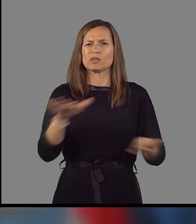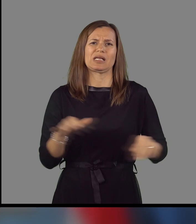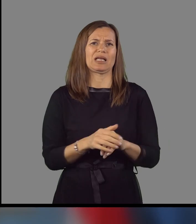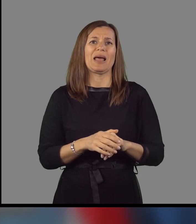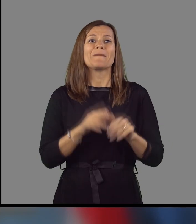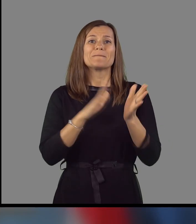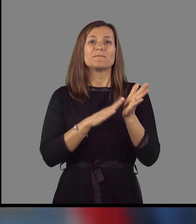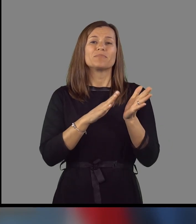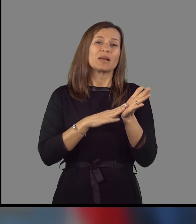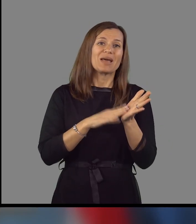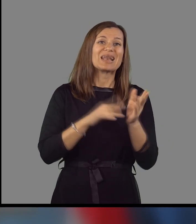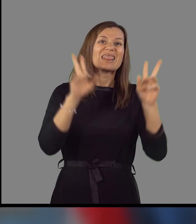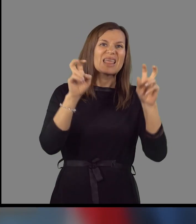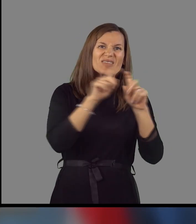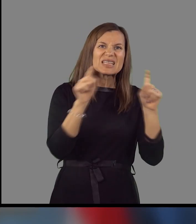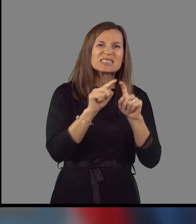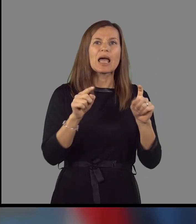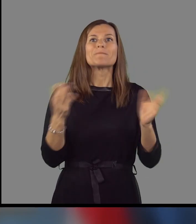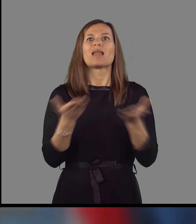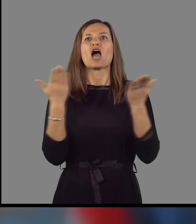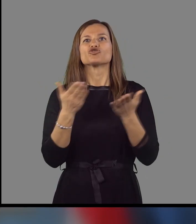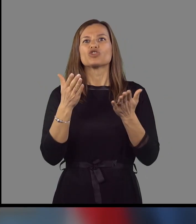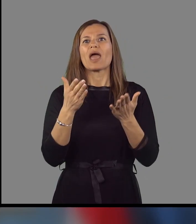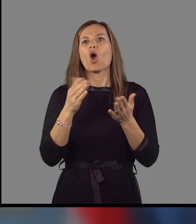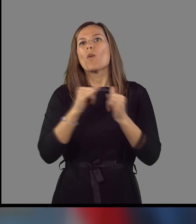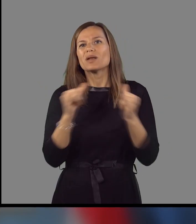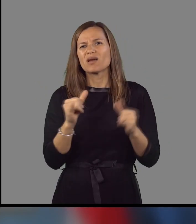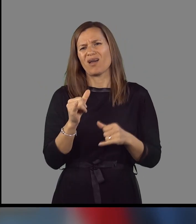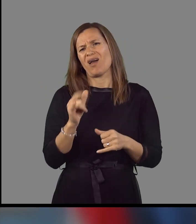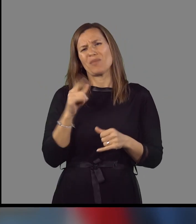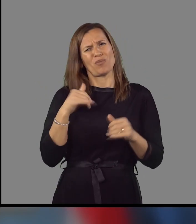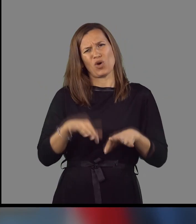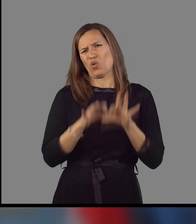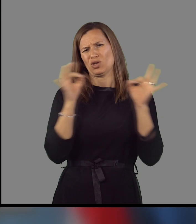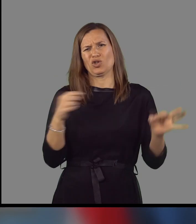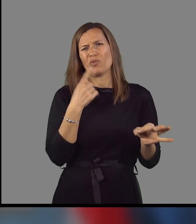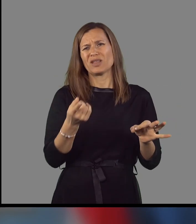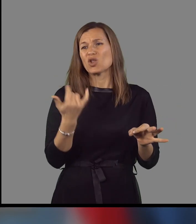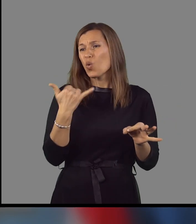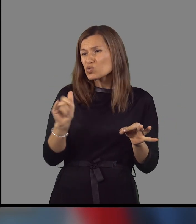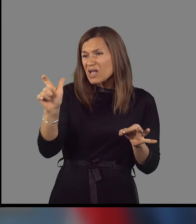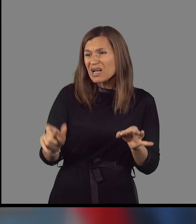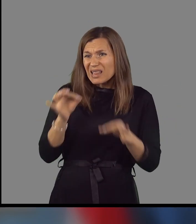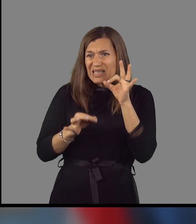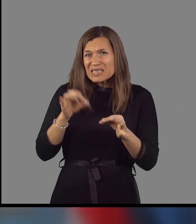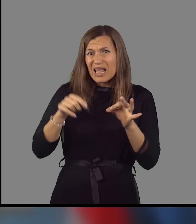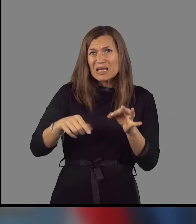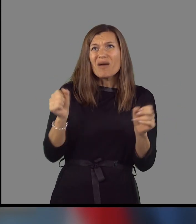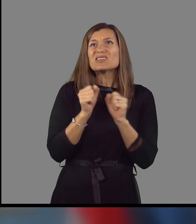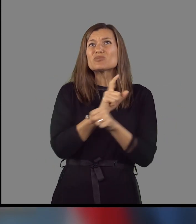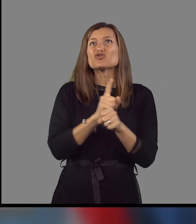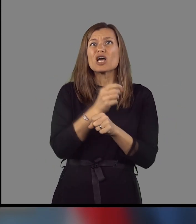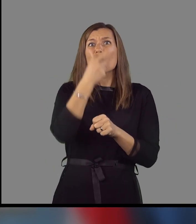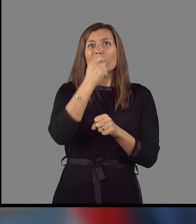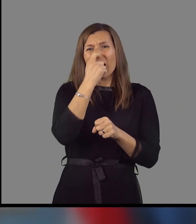Problem definicije in blažjih primerov pa moram biti odkrit. Testirati vsakega, ki v zimskem času kaže znake